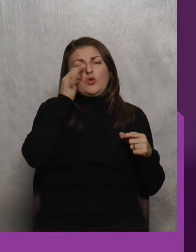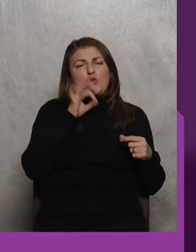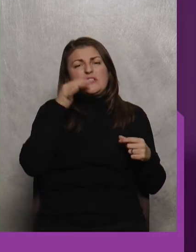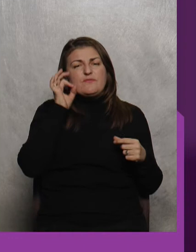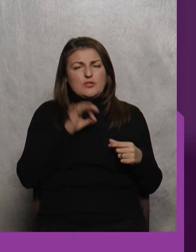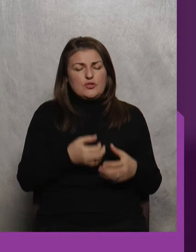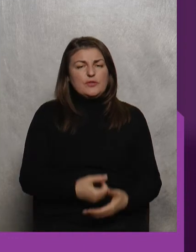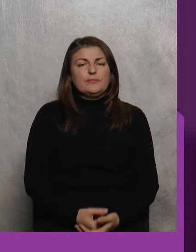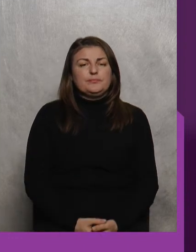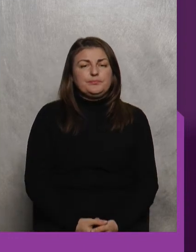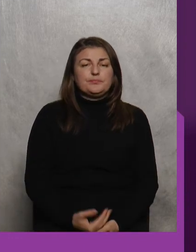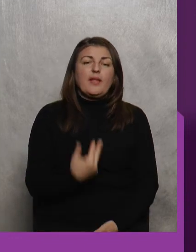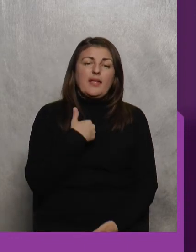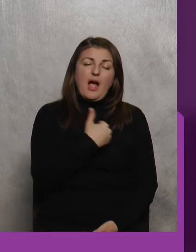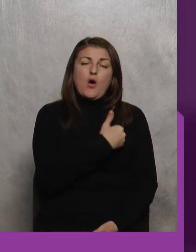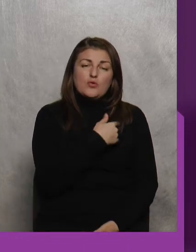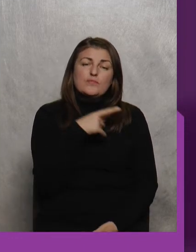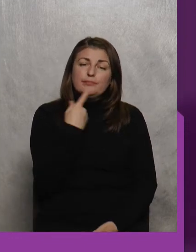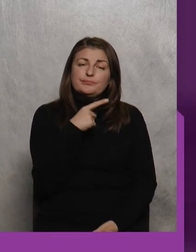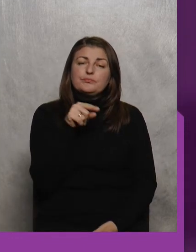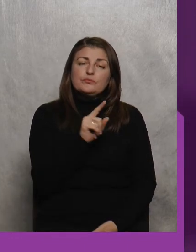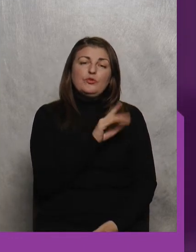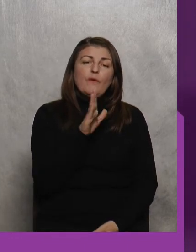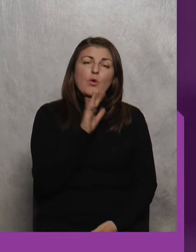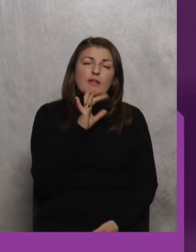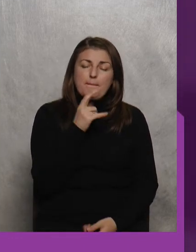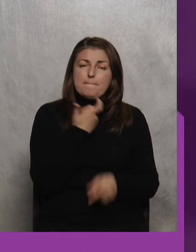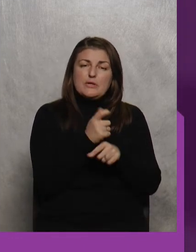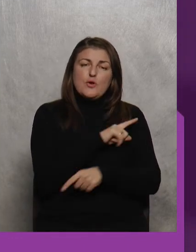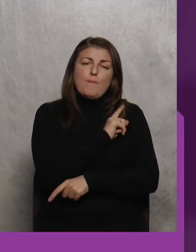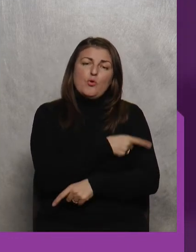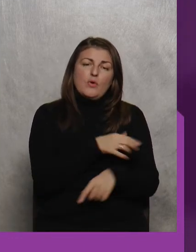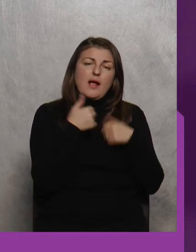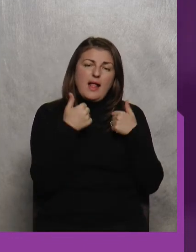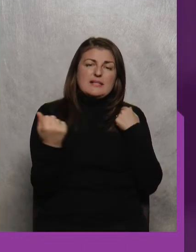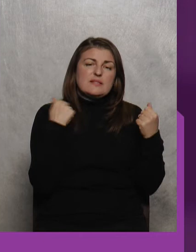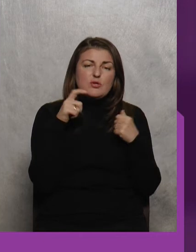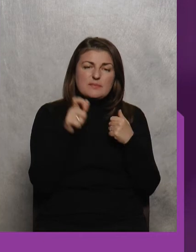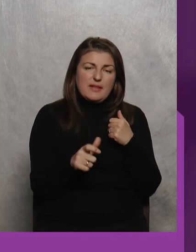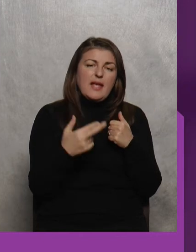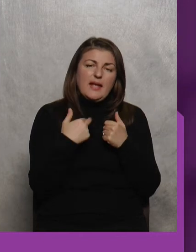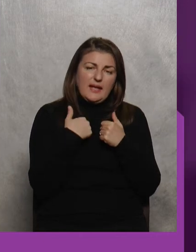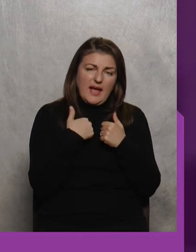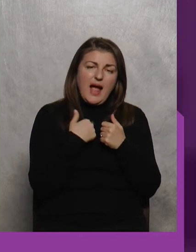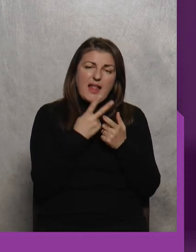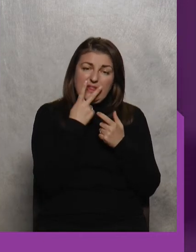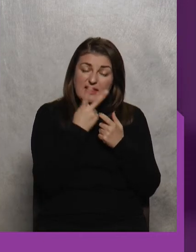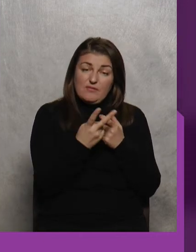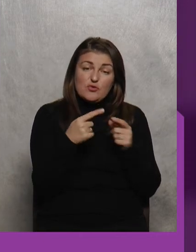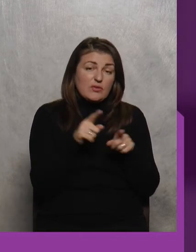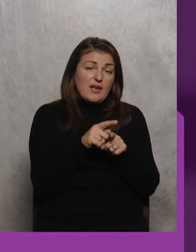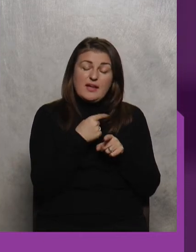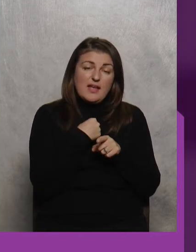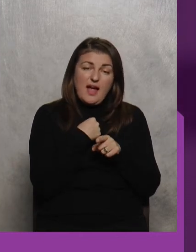Да. Я хочу прокоментувати те, що Володимир більш потужний і класний спортсмен. Я... Дивлячись отак,